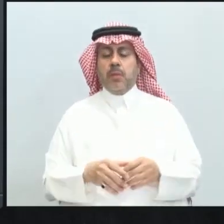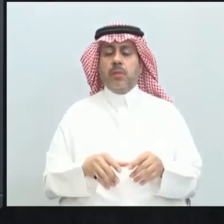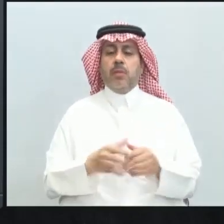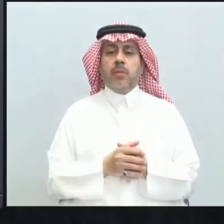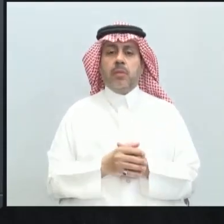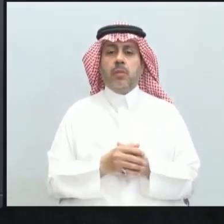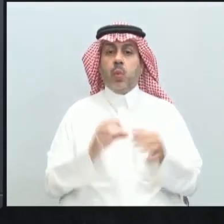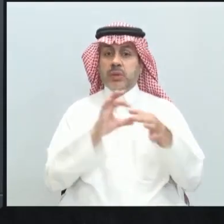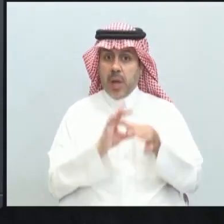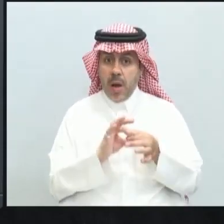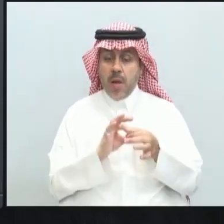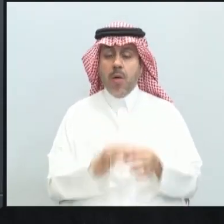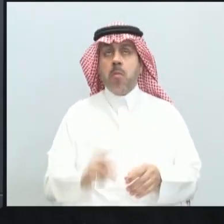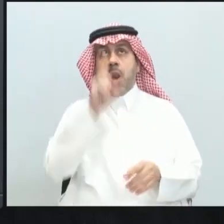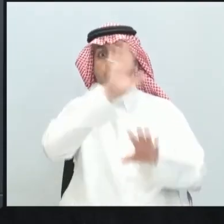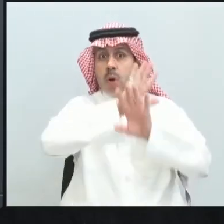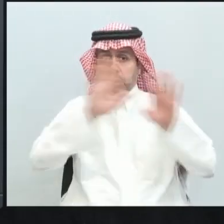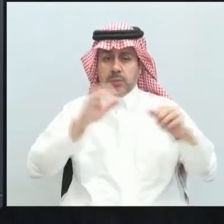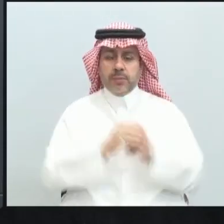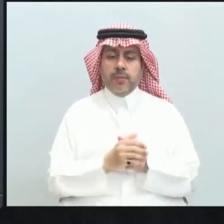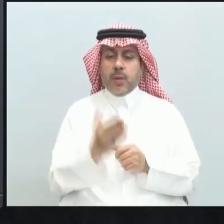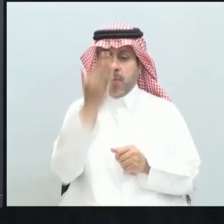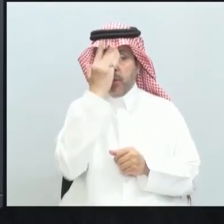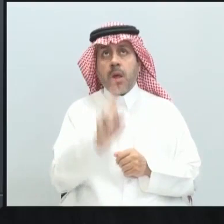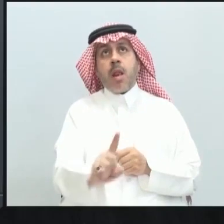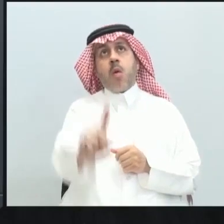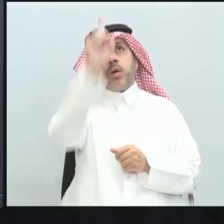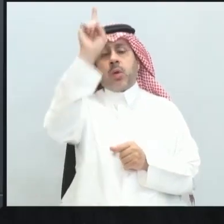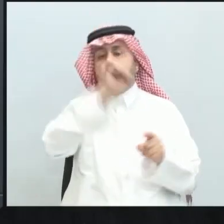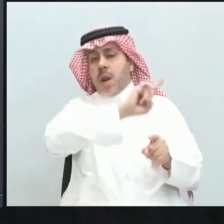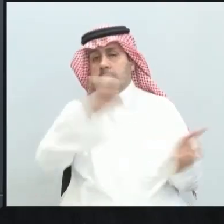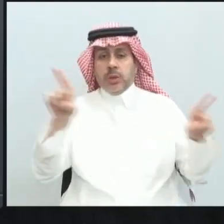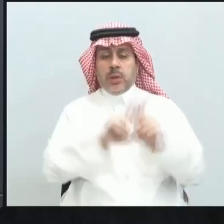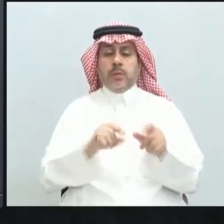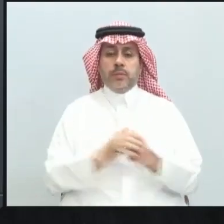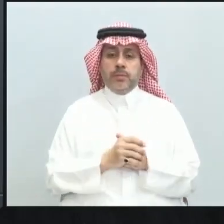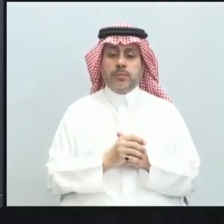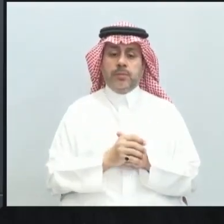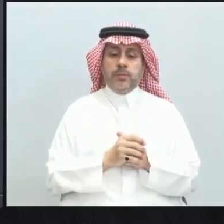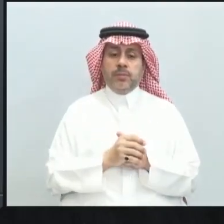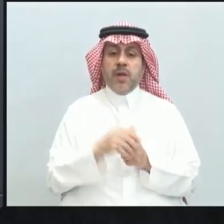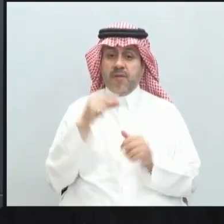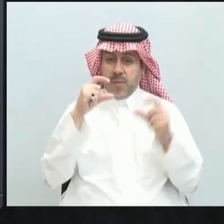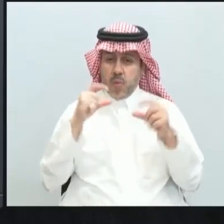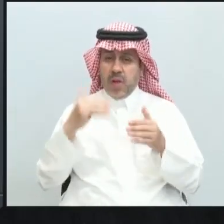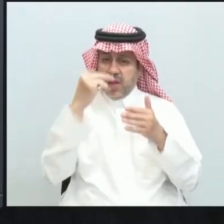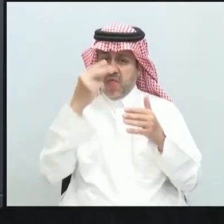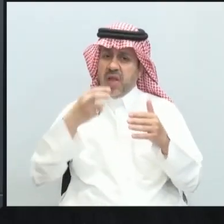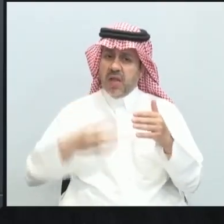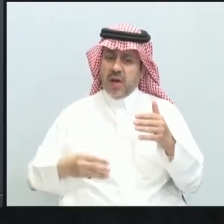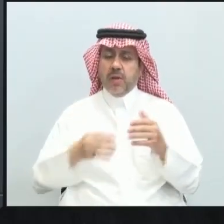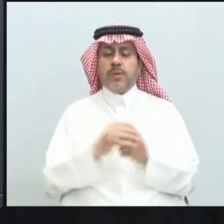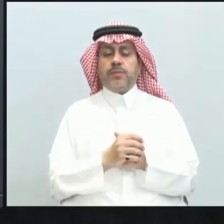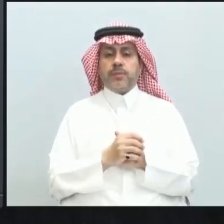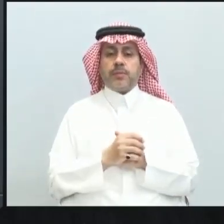وتعالى واثبات ان العباده لا تكون الا له سبحانه وتعالى هناك موضوعات اخرى لا تقل